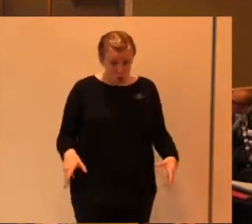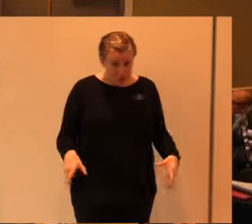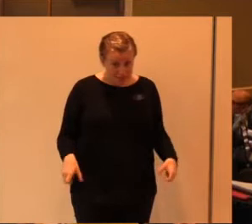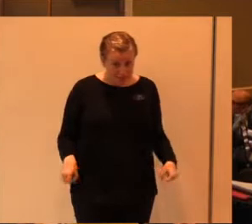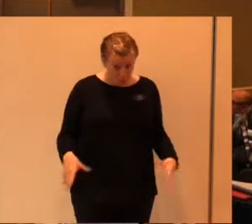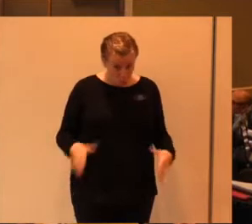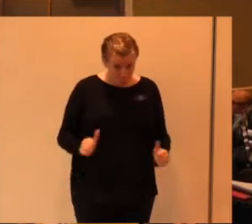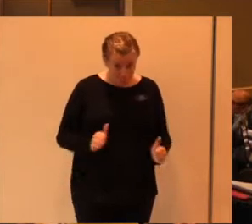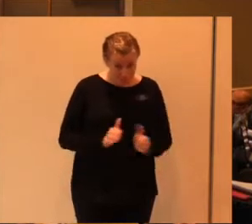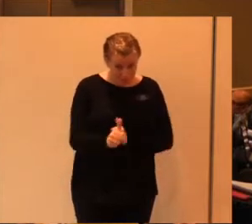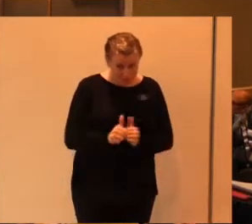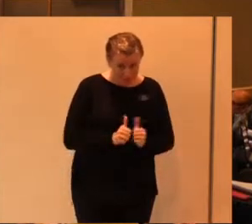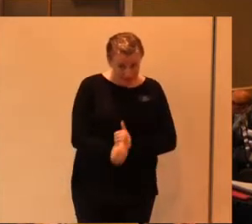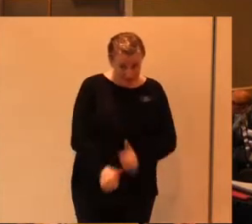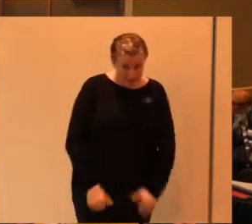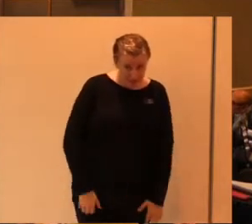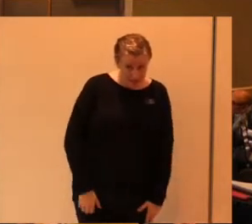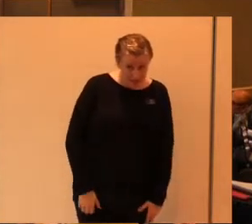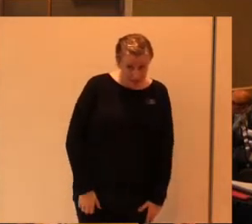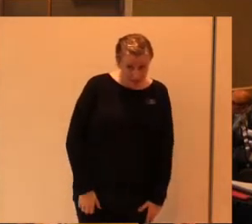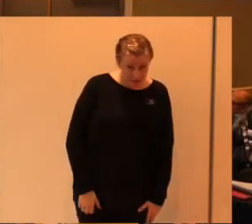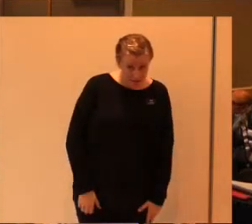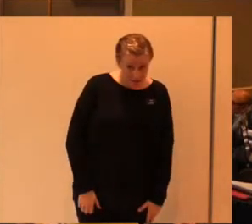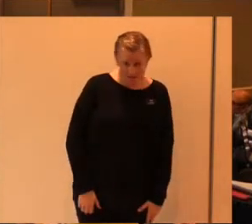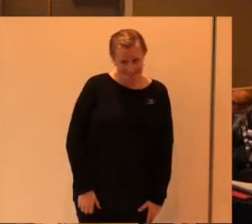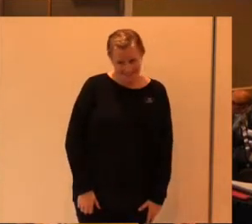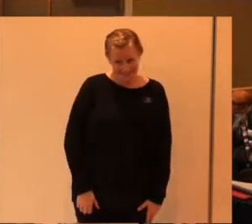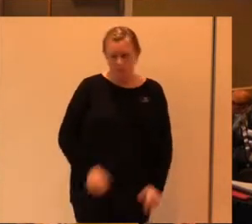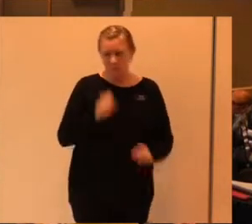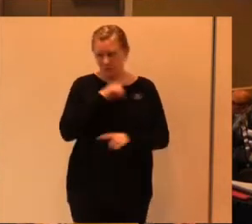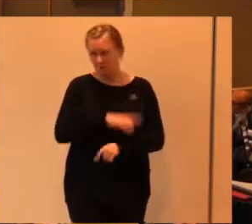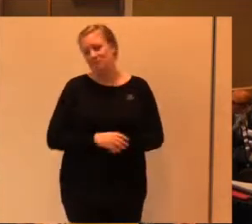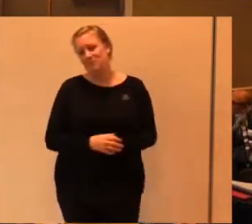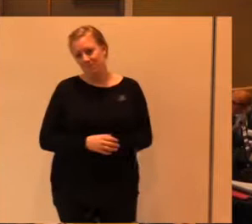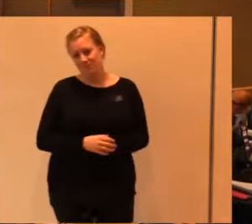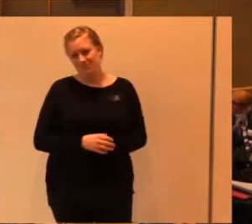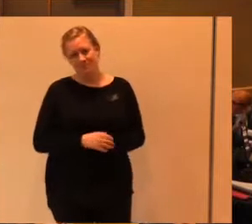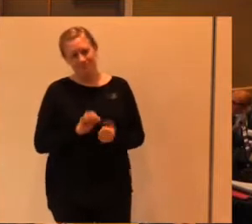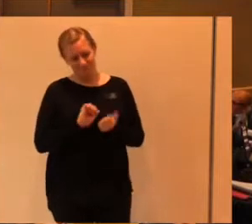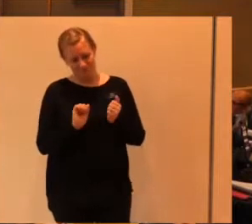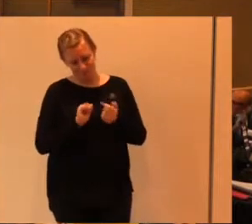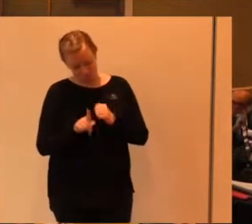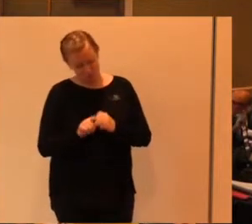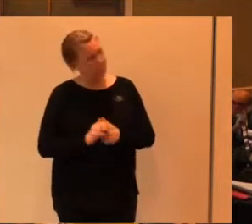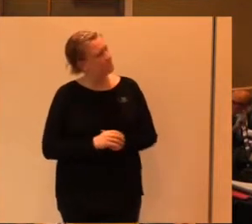rullstol som ingång, eller? Nej, kunde man inte. Så därför ändrar man symbolen.